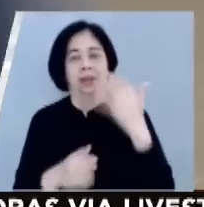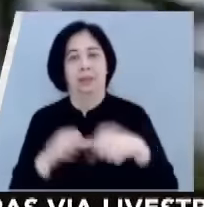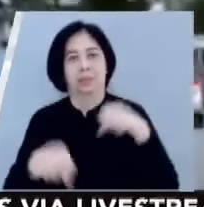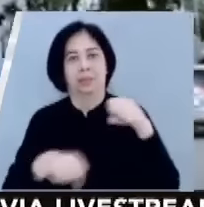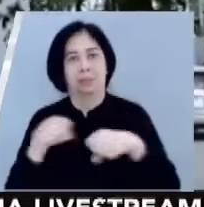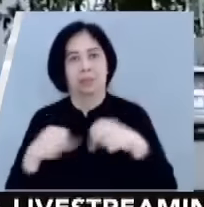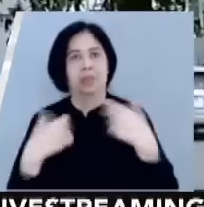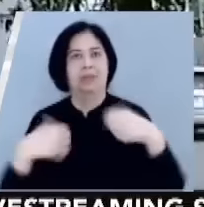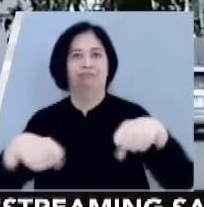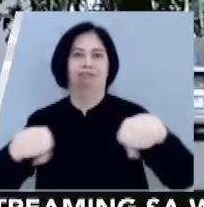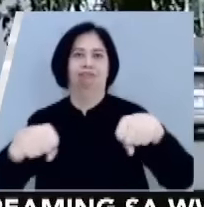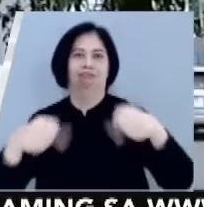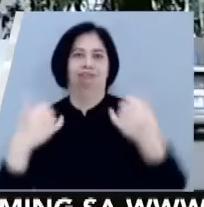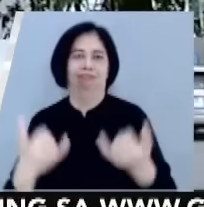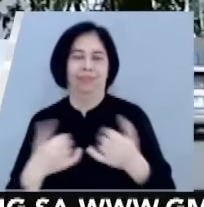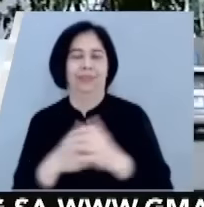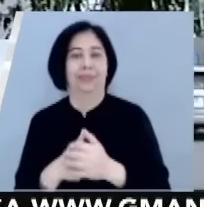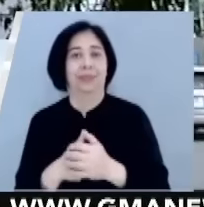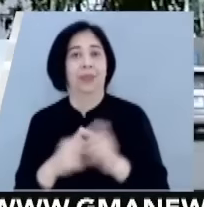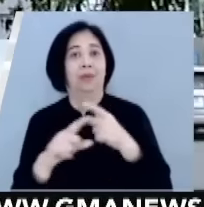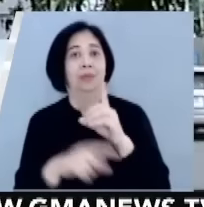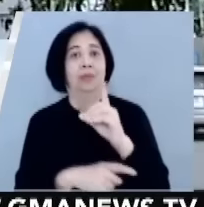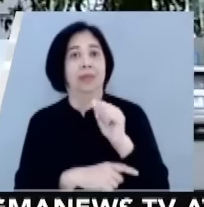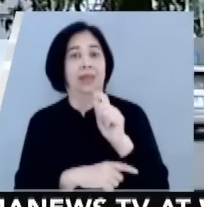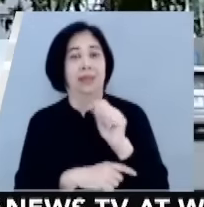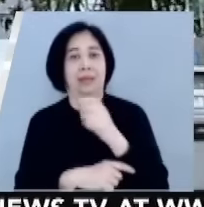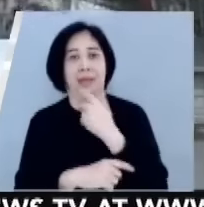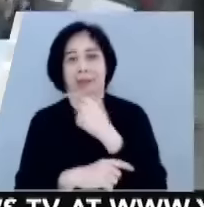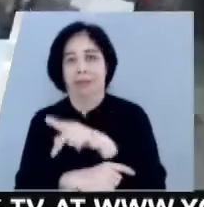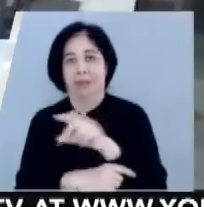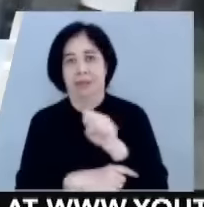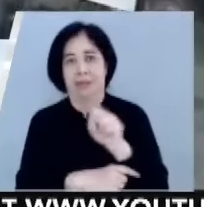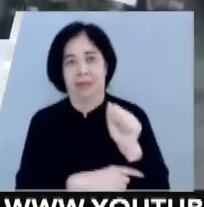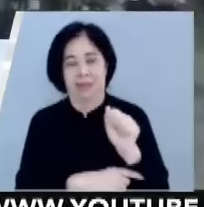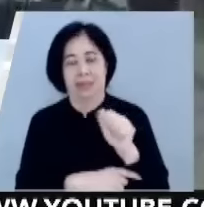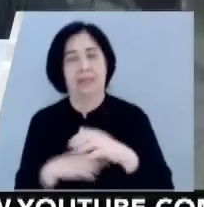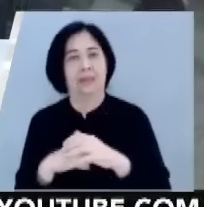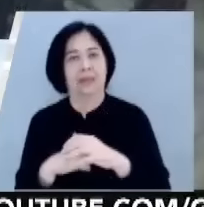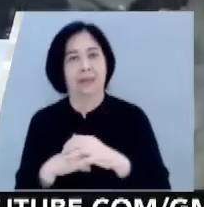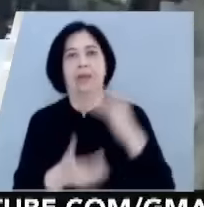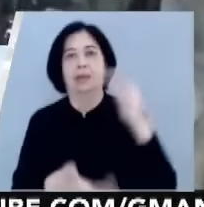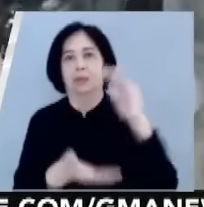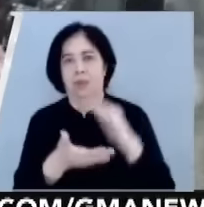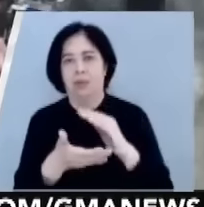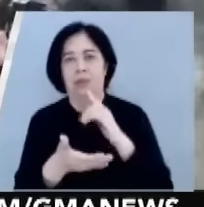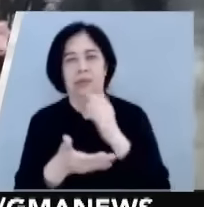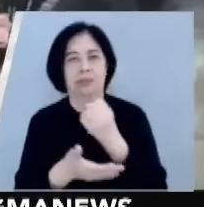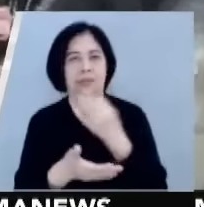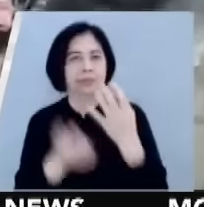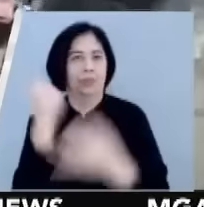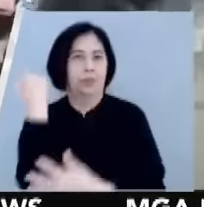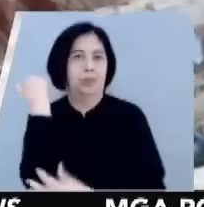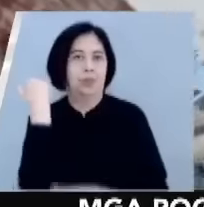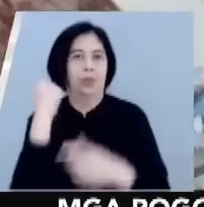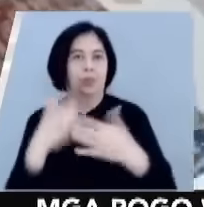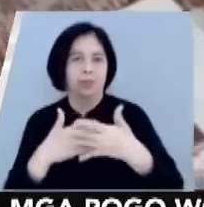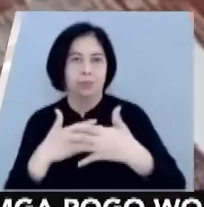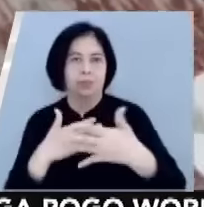na. Base sa datos ng Philippine Statistics Authority o PSA, nabawasan na raw talaga ang bilang ng mahirap sa paglipas sa mga